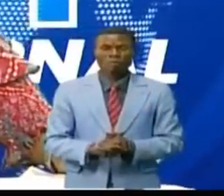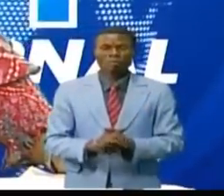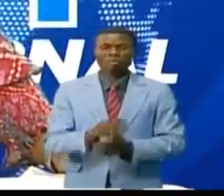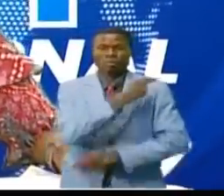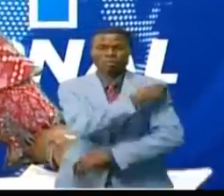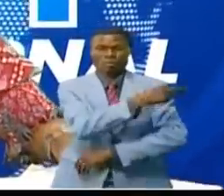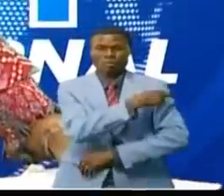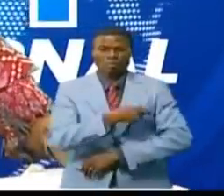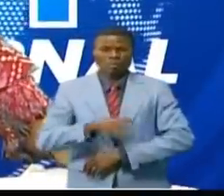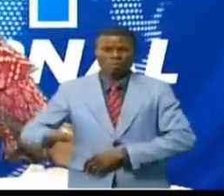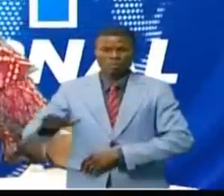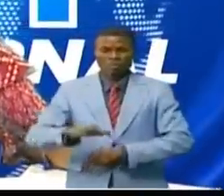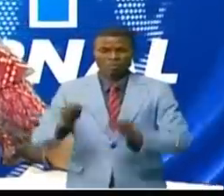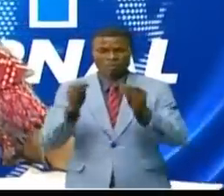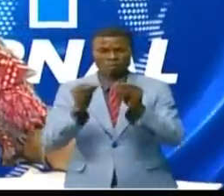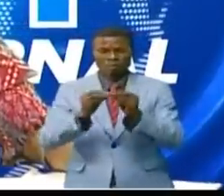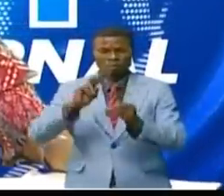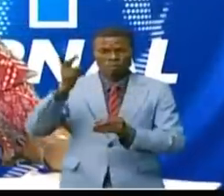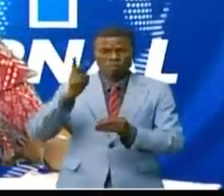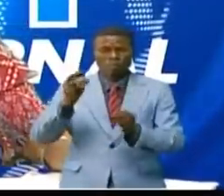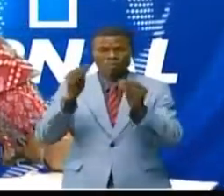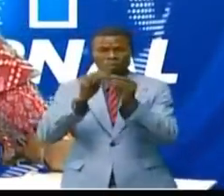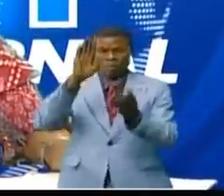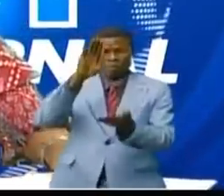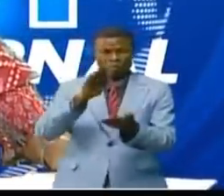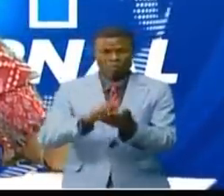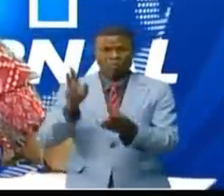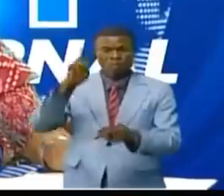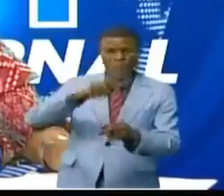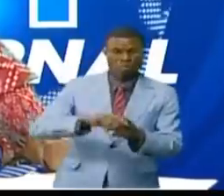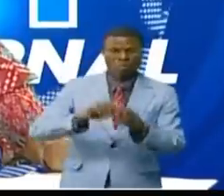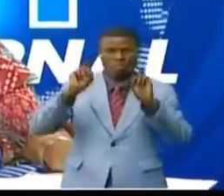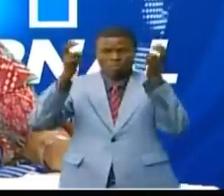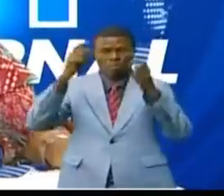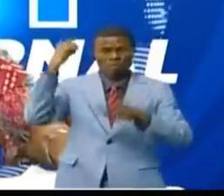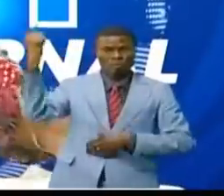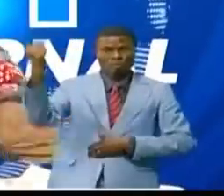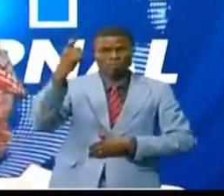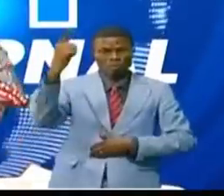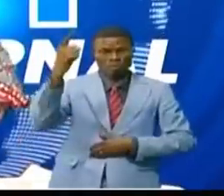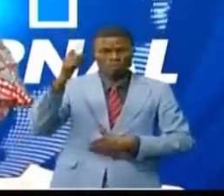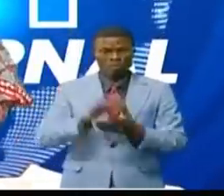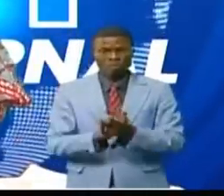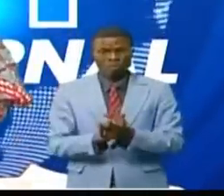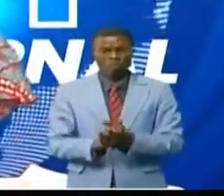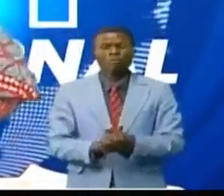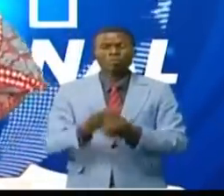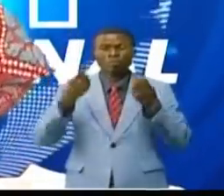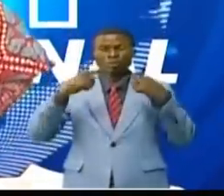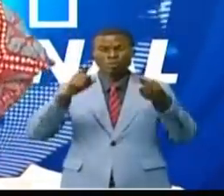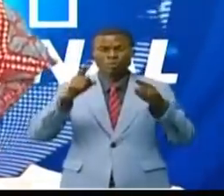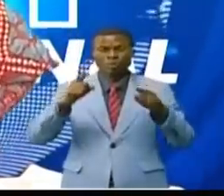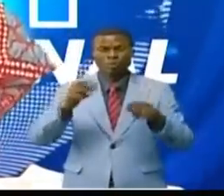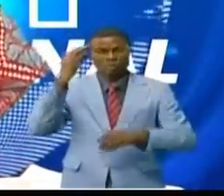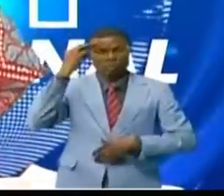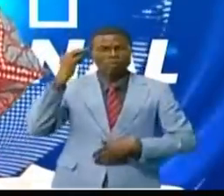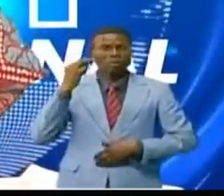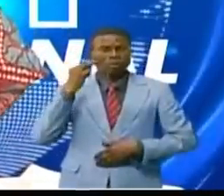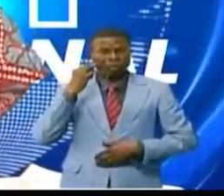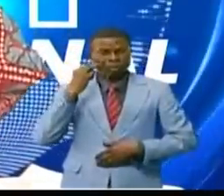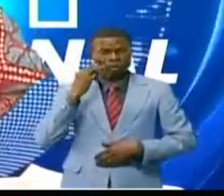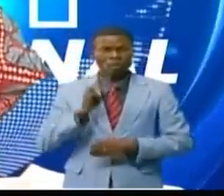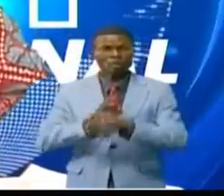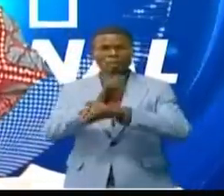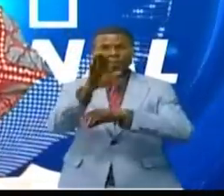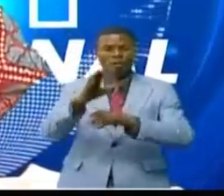la deuxième réunion sur la réduction du taux de violence urbaine dans le monde. La voix de la RDC a été portée par la ministre déléguée